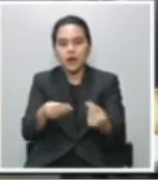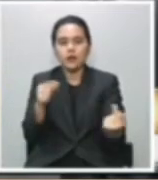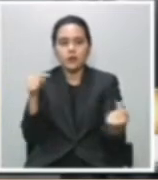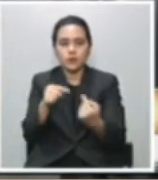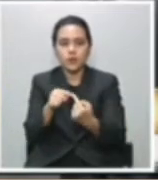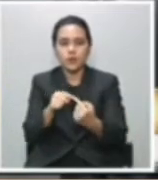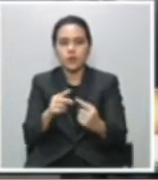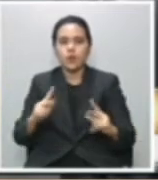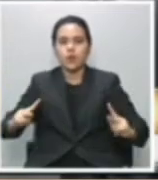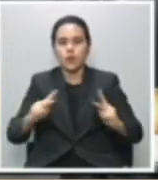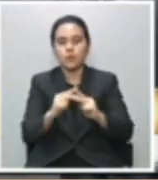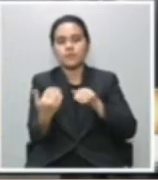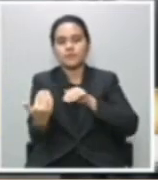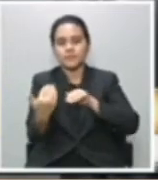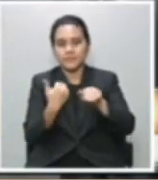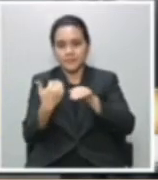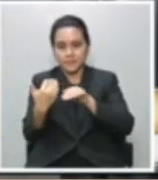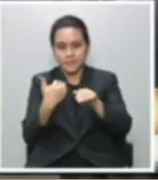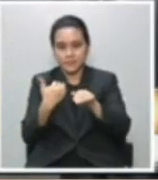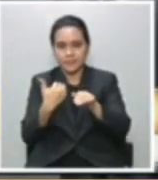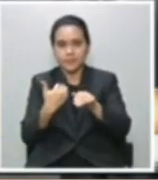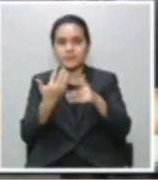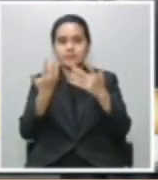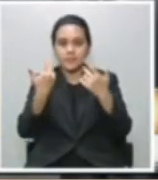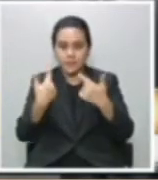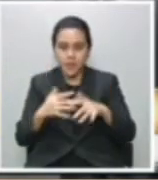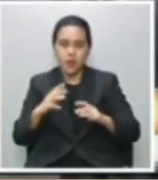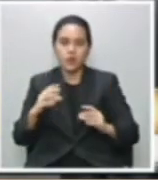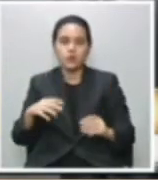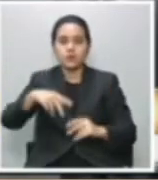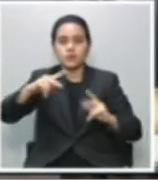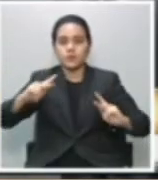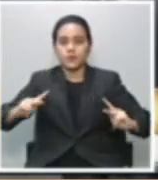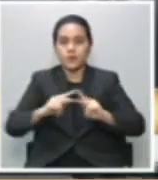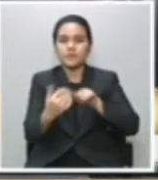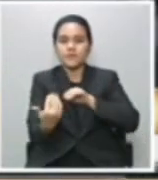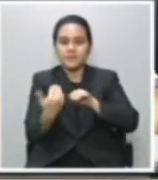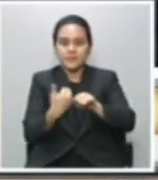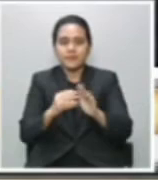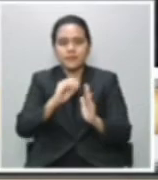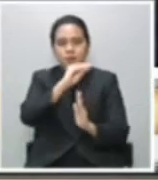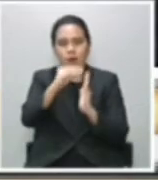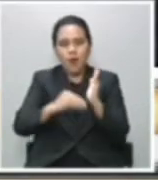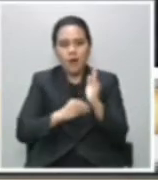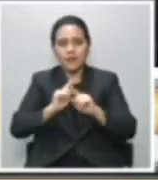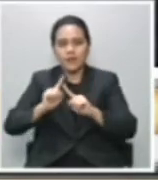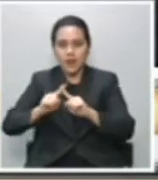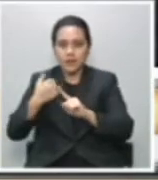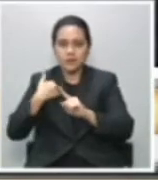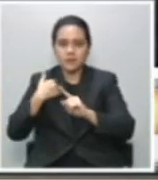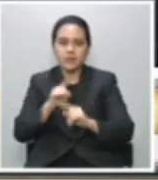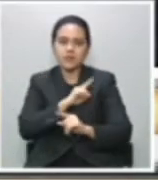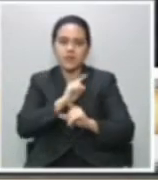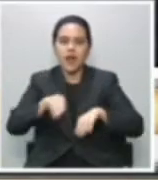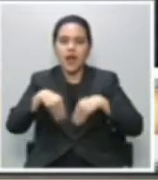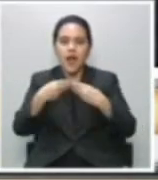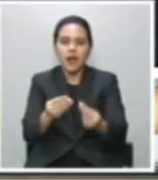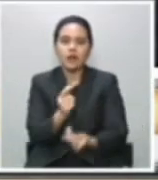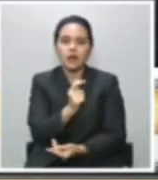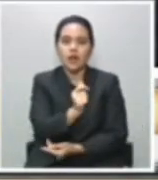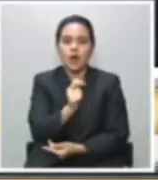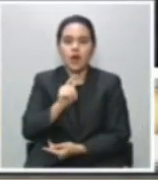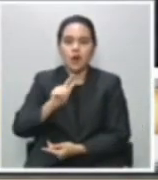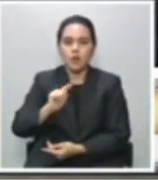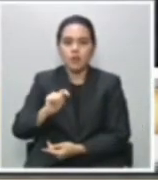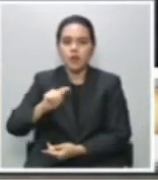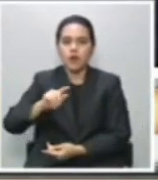ทางหลวงชนบทและหลังจากนั้นทางหลวงชนบทก็ถ่ายโอนภารกิจต่อให้องค์กรปกครองส่วนท้องถิ่นไม่ว่าจะเป็น